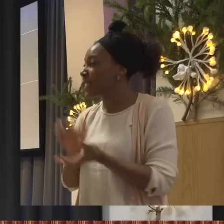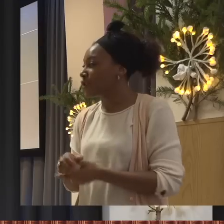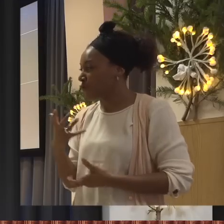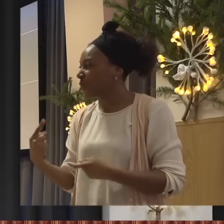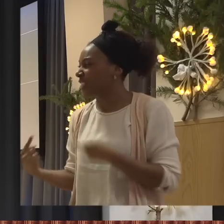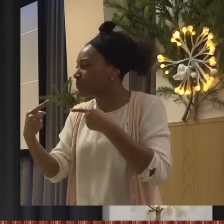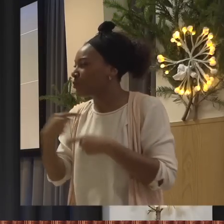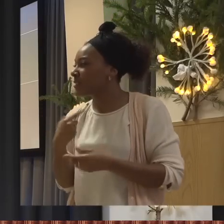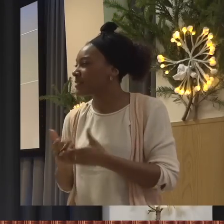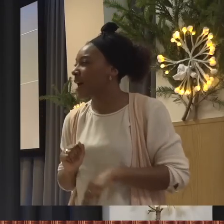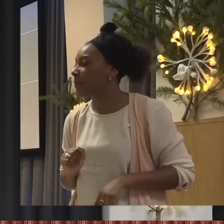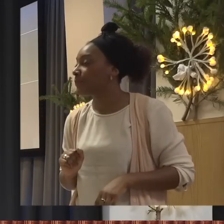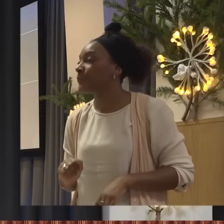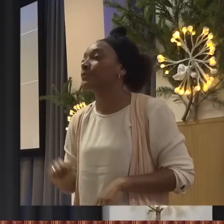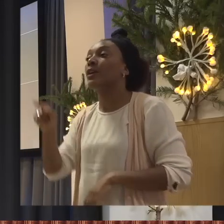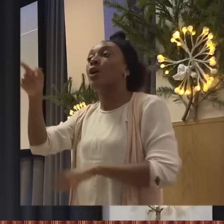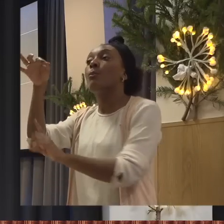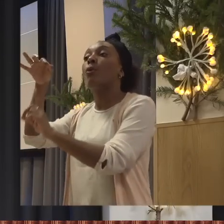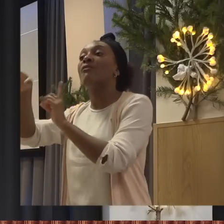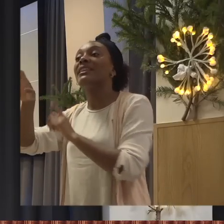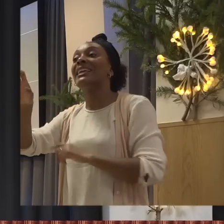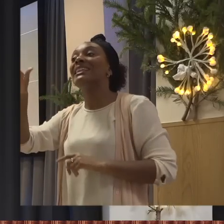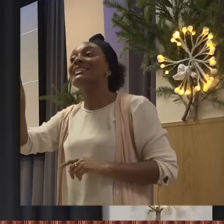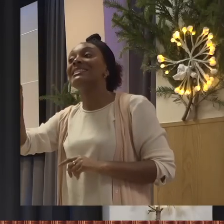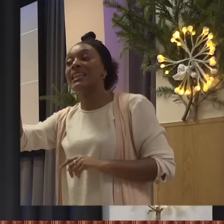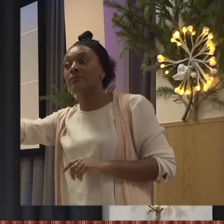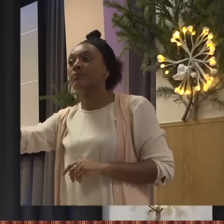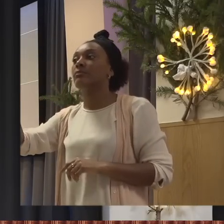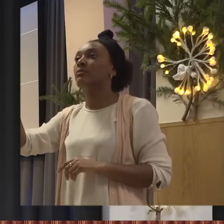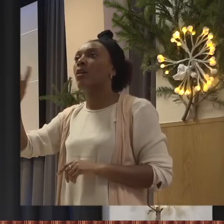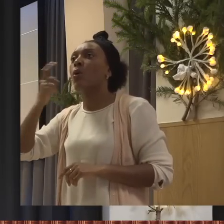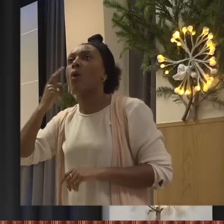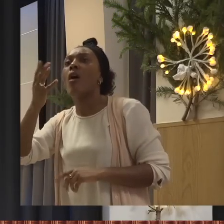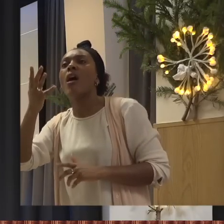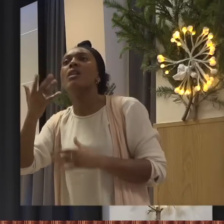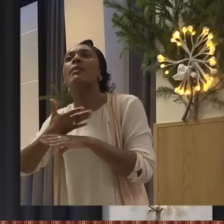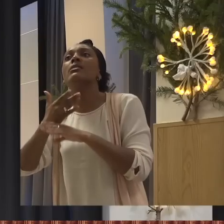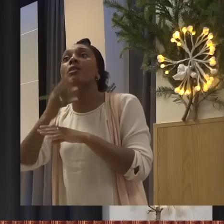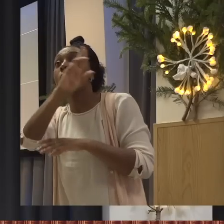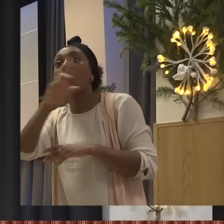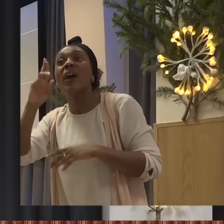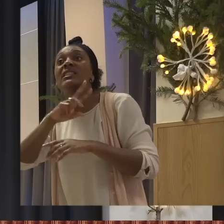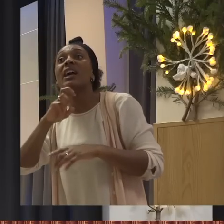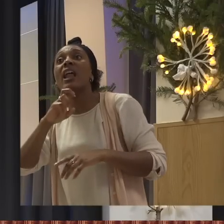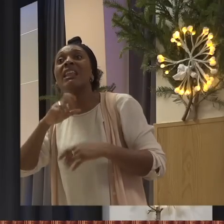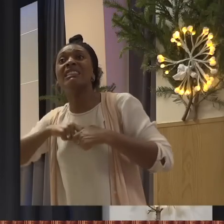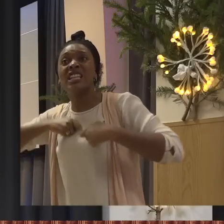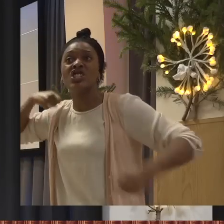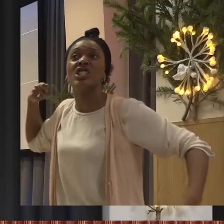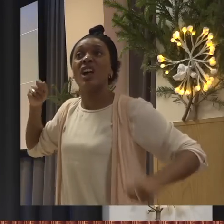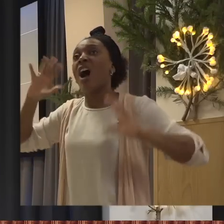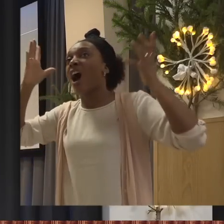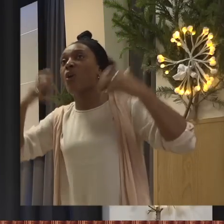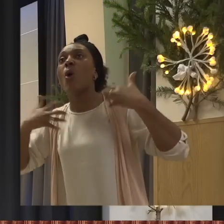Lorsqu'Élisée, homme de Dieu, apprit que le roi d'Israël avait déchiré ses vêtements, il envoya dire au roi,